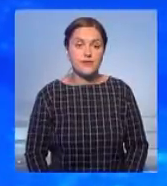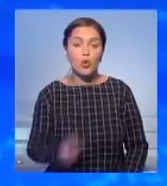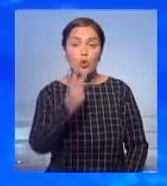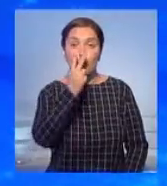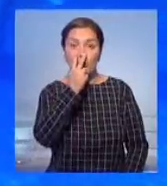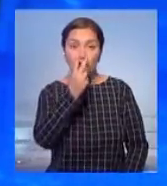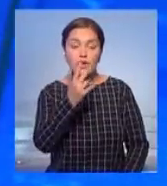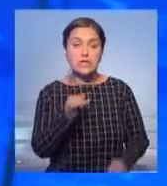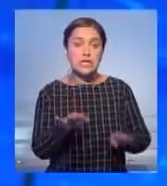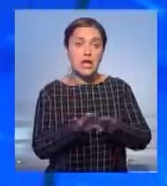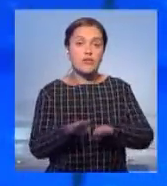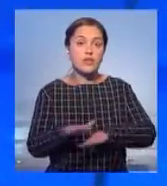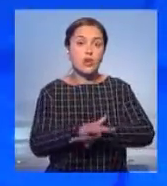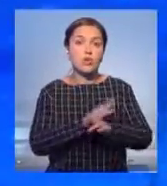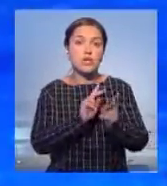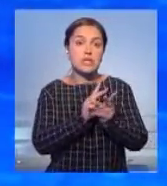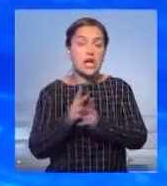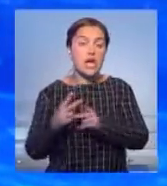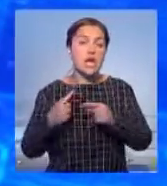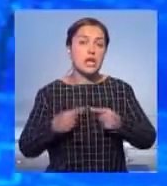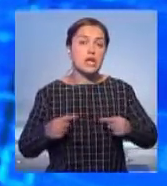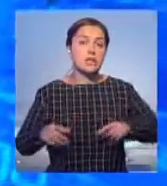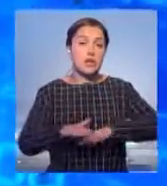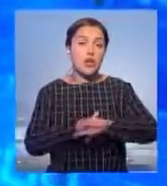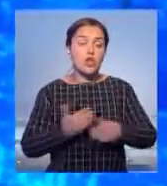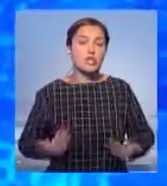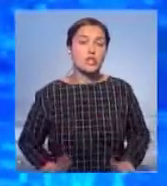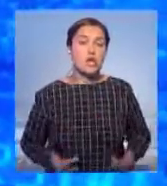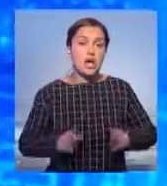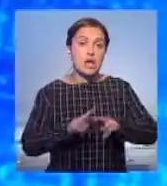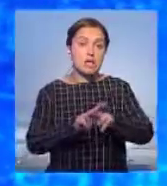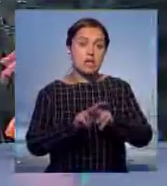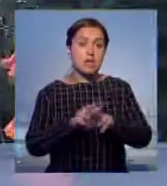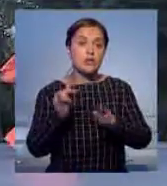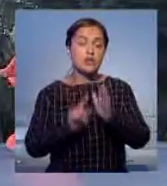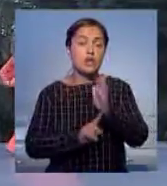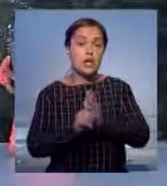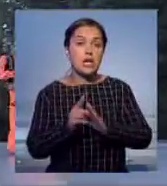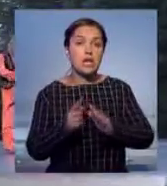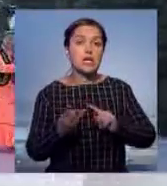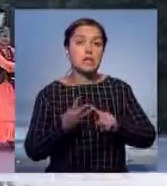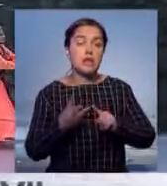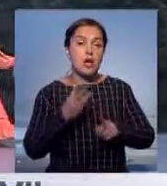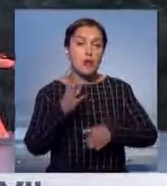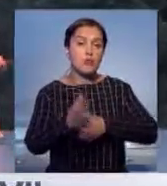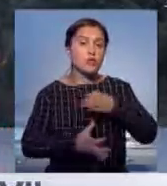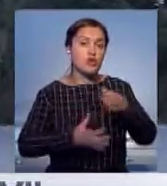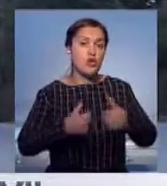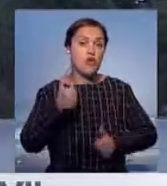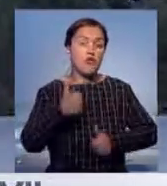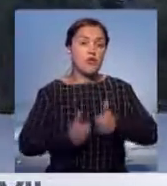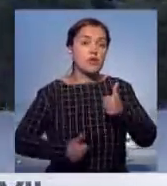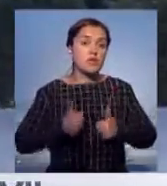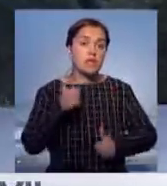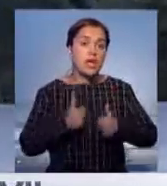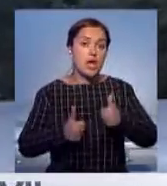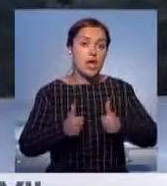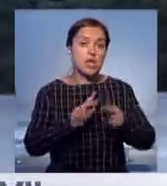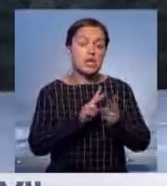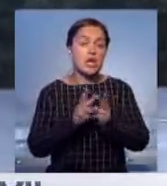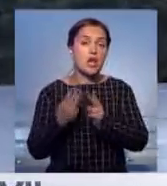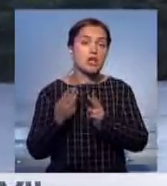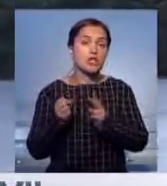Увидеть и сравнить народный танец разных народов могут жители Астаны. В столице стартовал 3-й международный фестиваль ансамблей народного танца